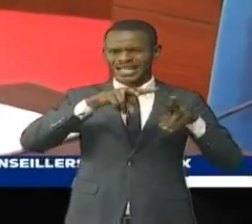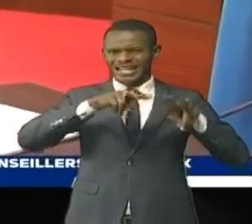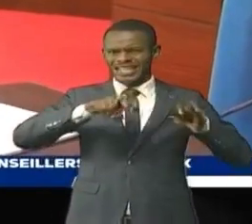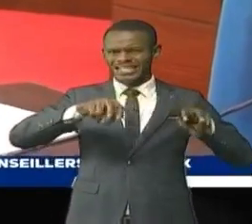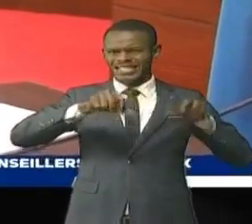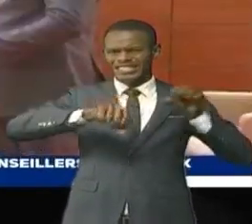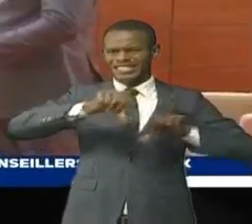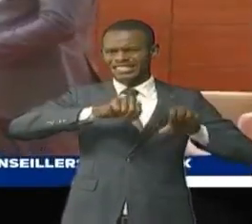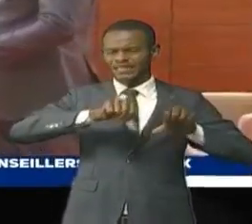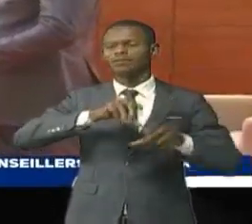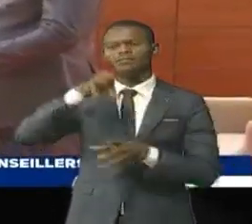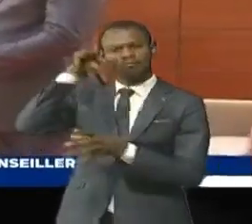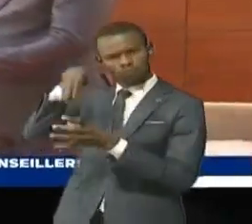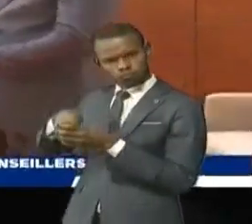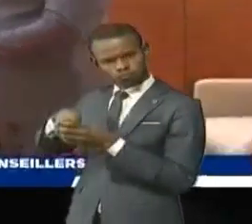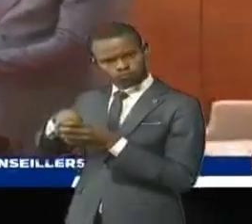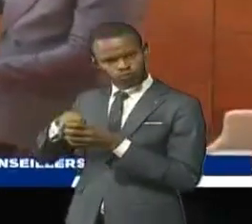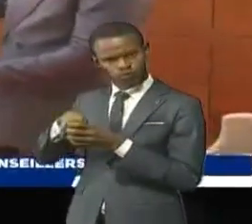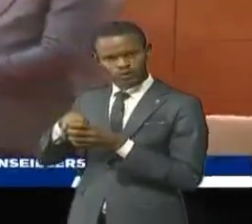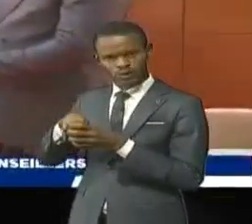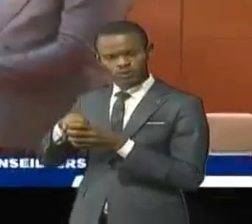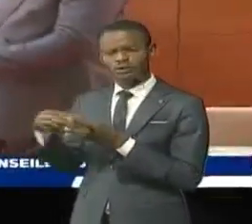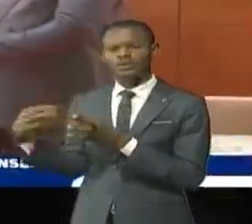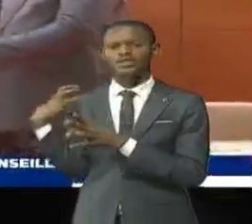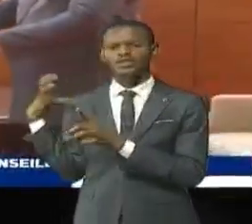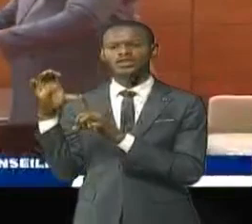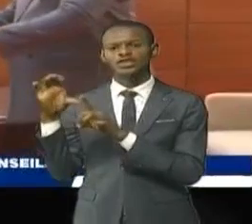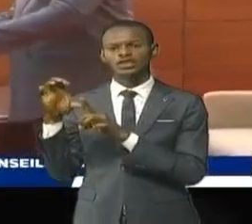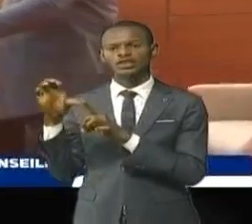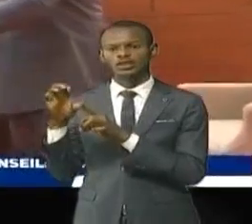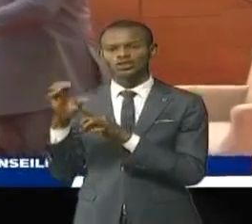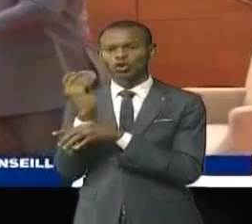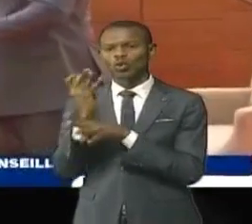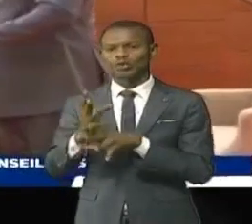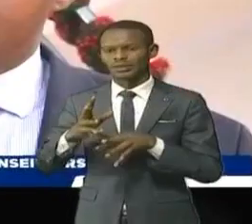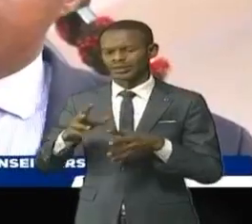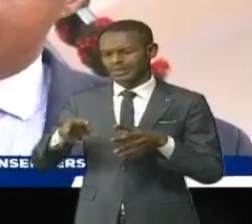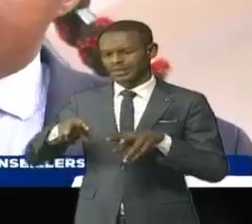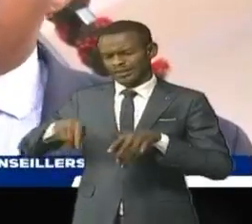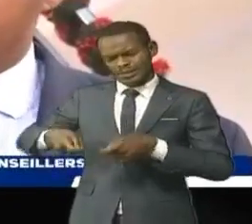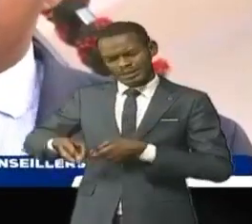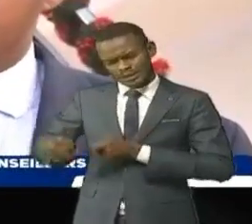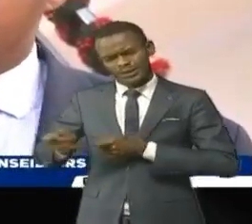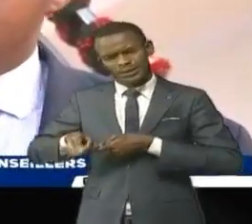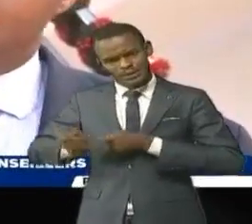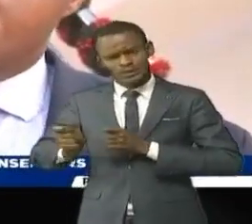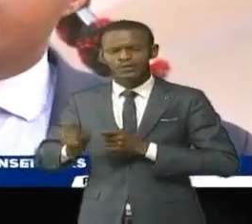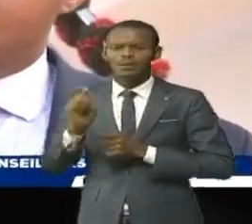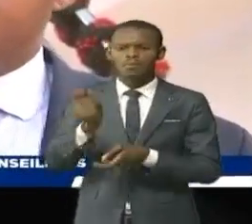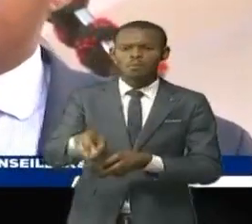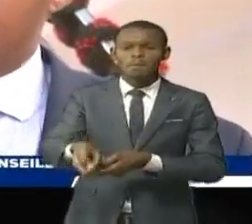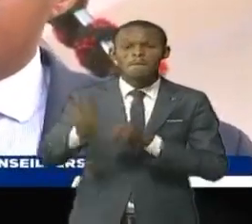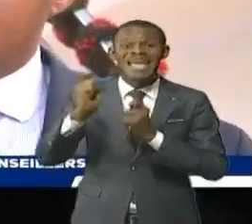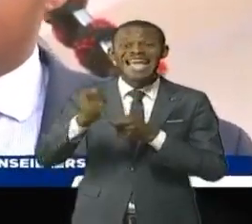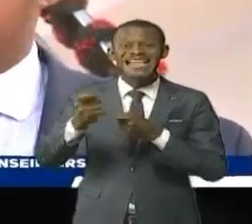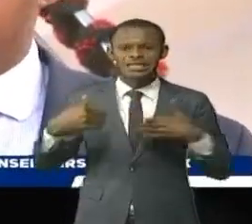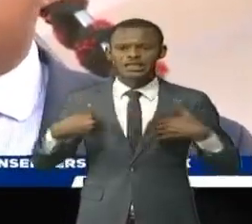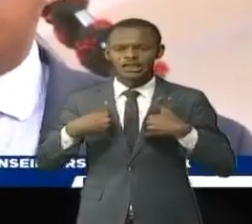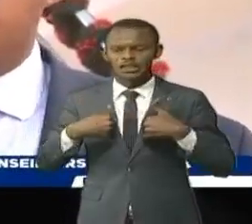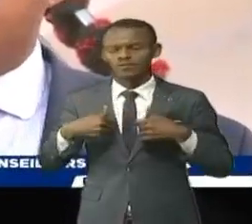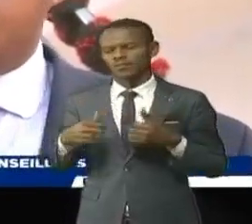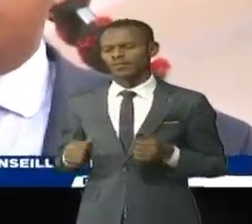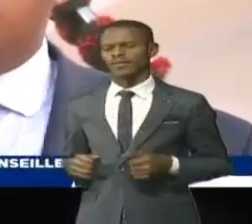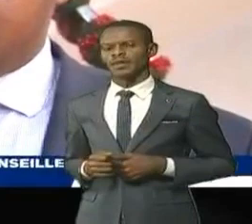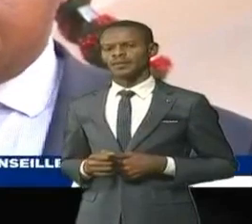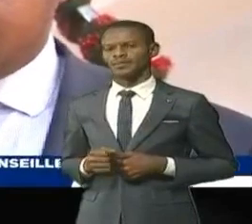tête du Collège agriculture, pêche et élevage. Vous savez que dans le secteur, nous avons reçu beaucoup de partenaires qui